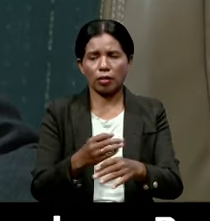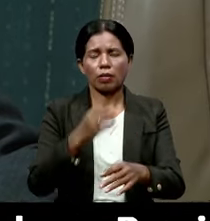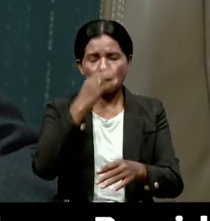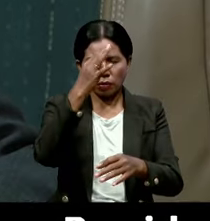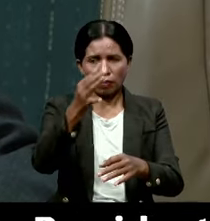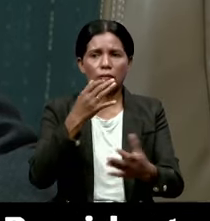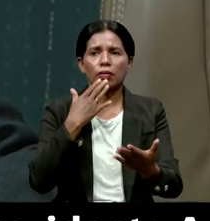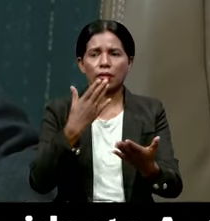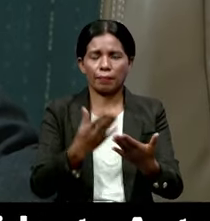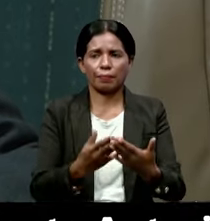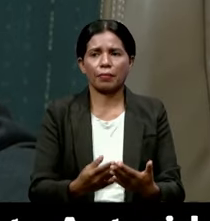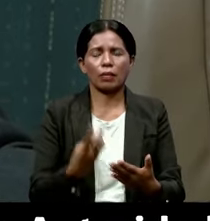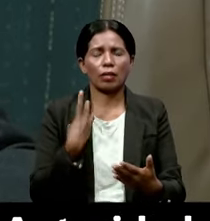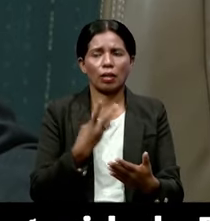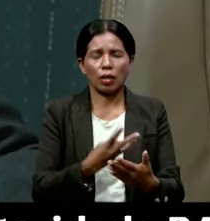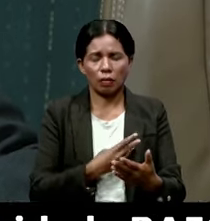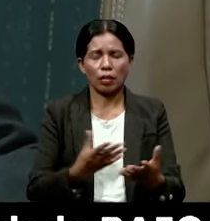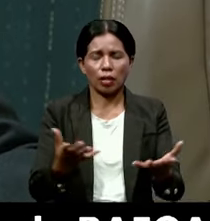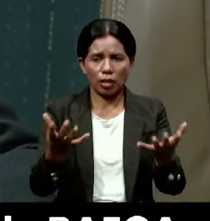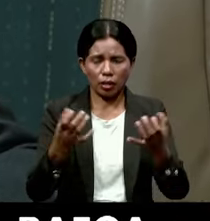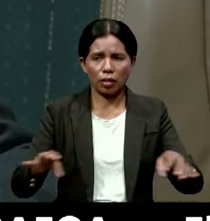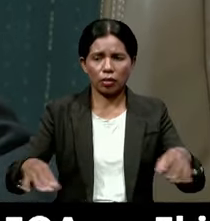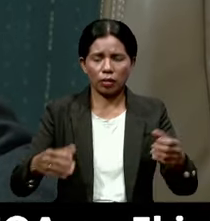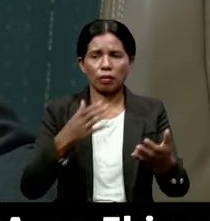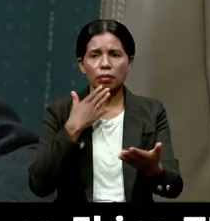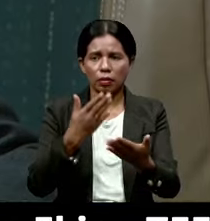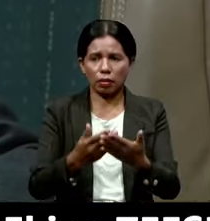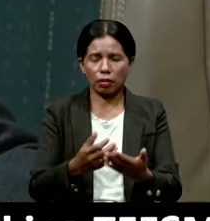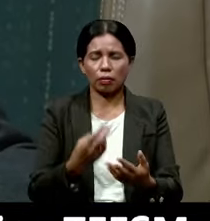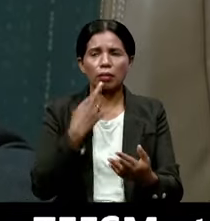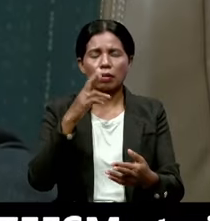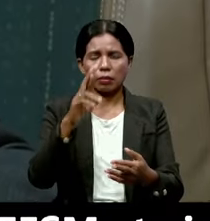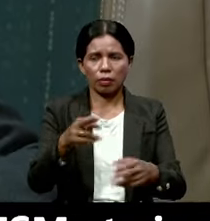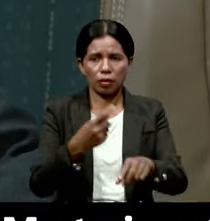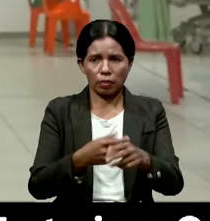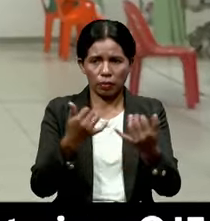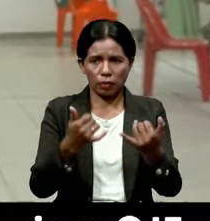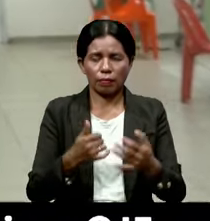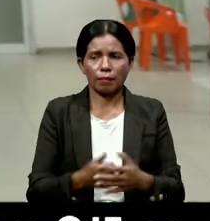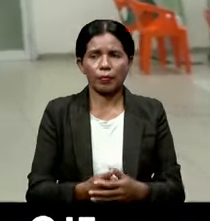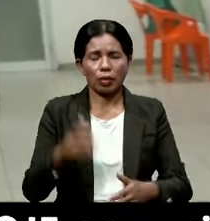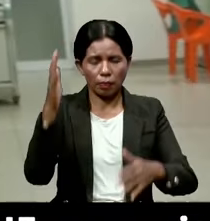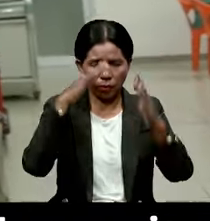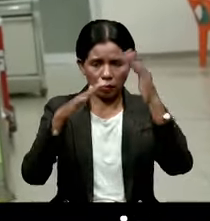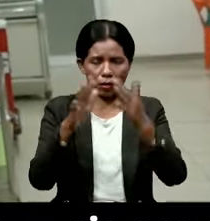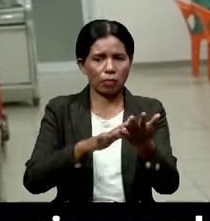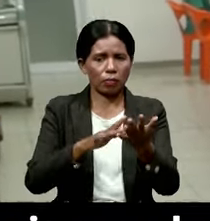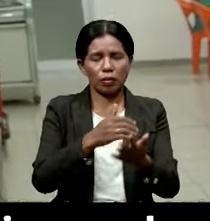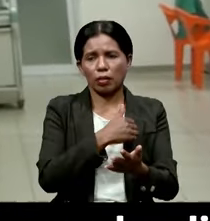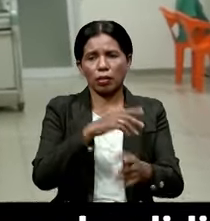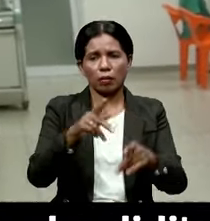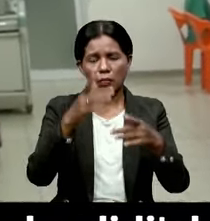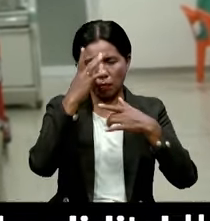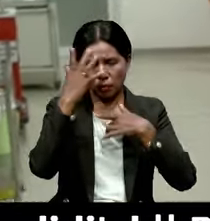sedia. Ami komitmen se servisu dia para tu bela respon ke situasaun. Ho problema ai moruk ne besi dau resolvidu paciente